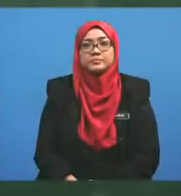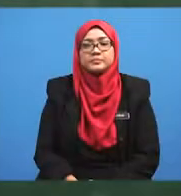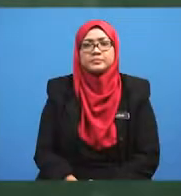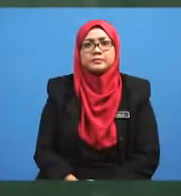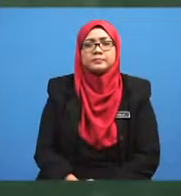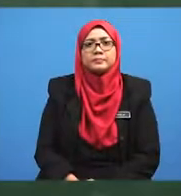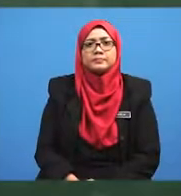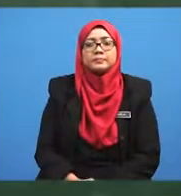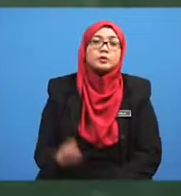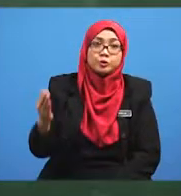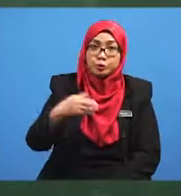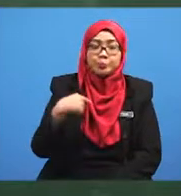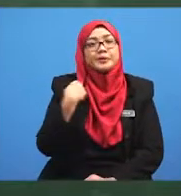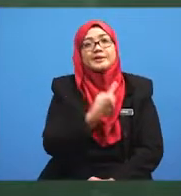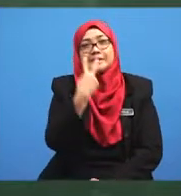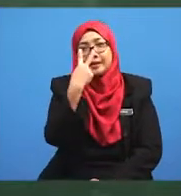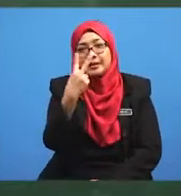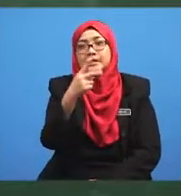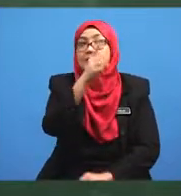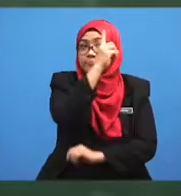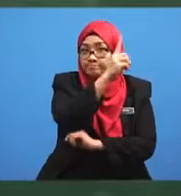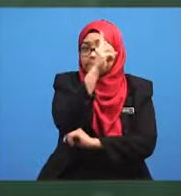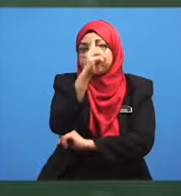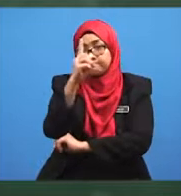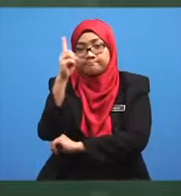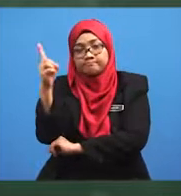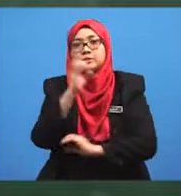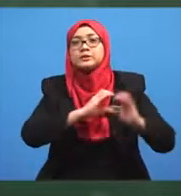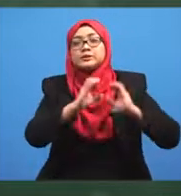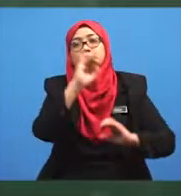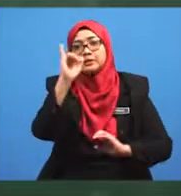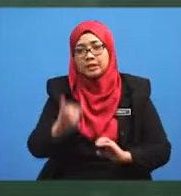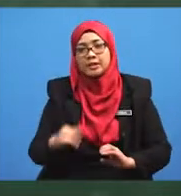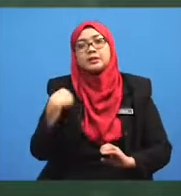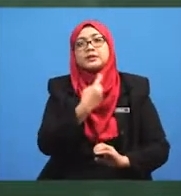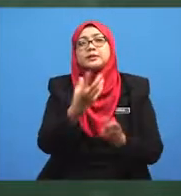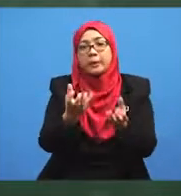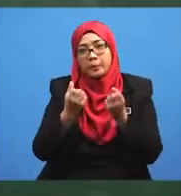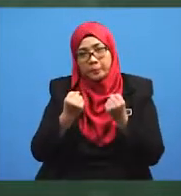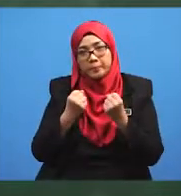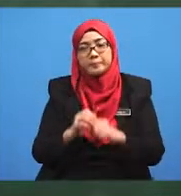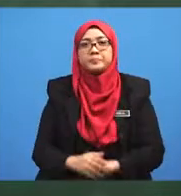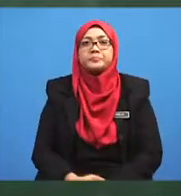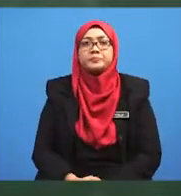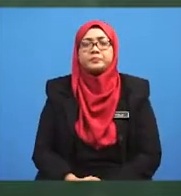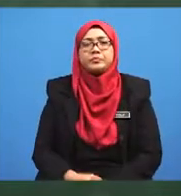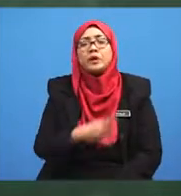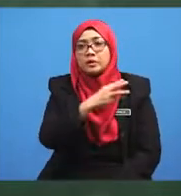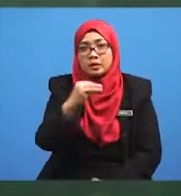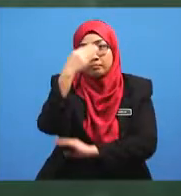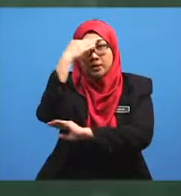Apa kata kita lihat satu persatu ciri-ciri yang diberikan? Dan bagi